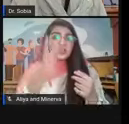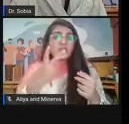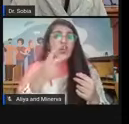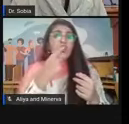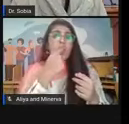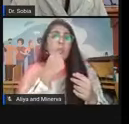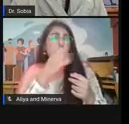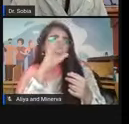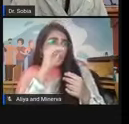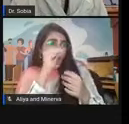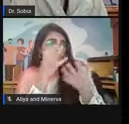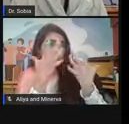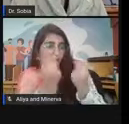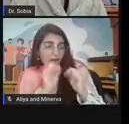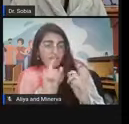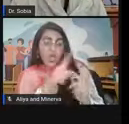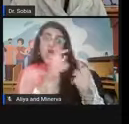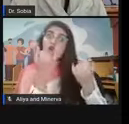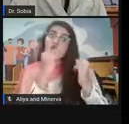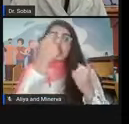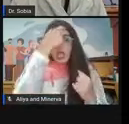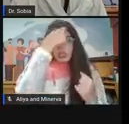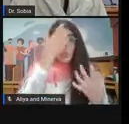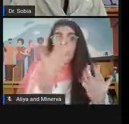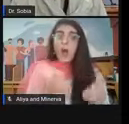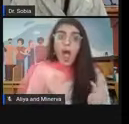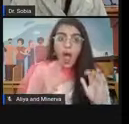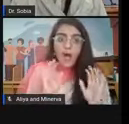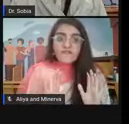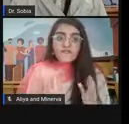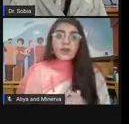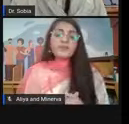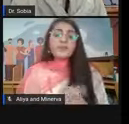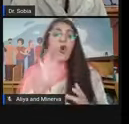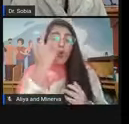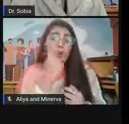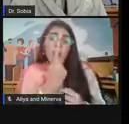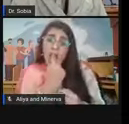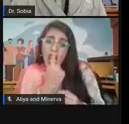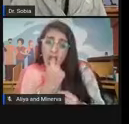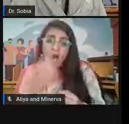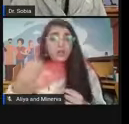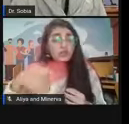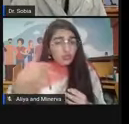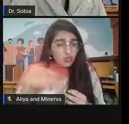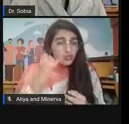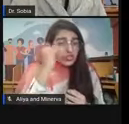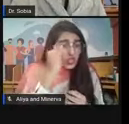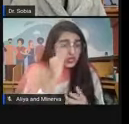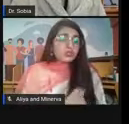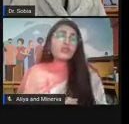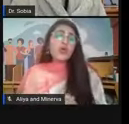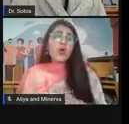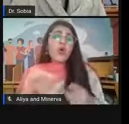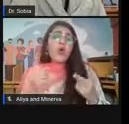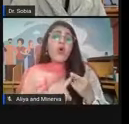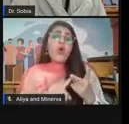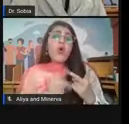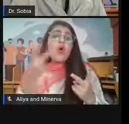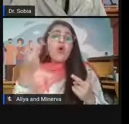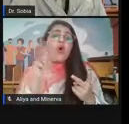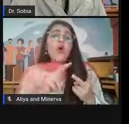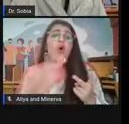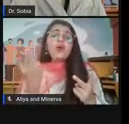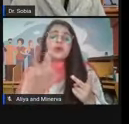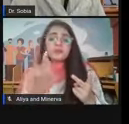सो इट मेक्स अ सिम्टम. Now that discharge can be blood stained, वो खून भी हो सकता है, और it can be a